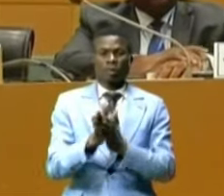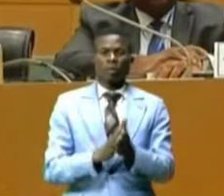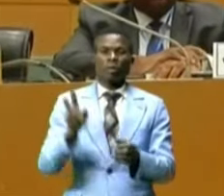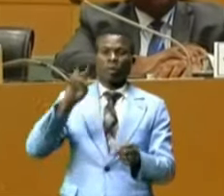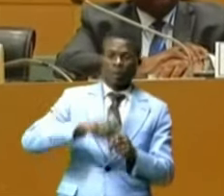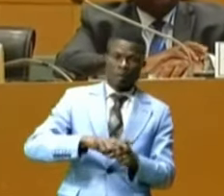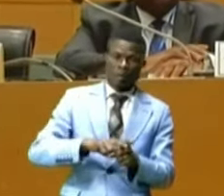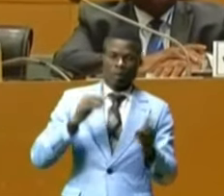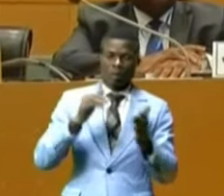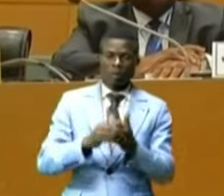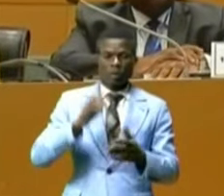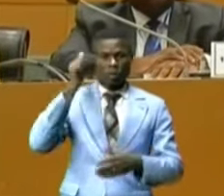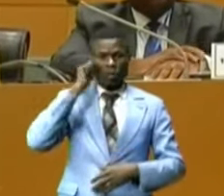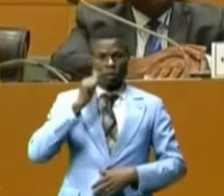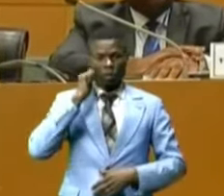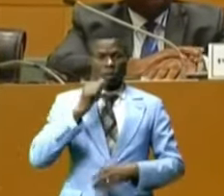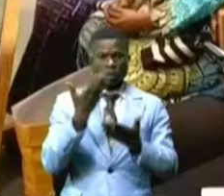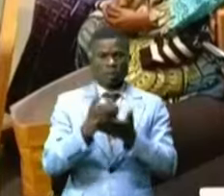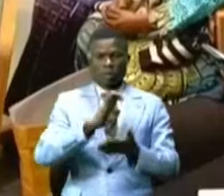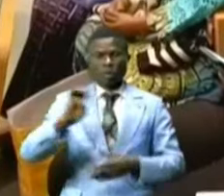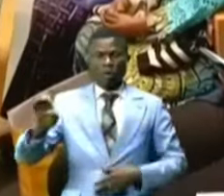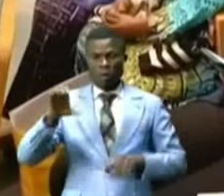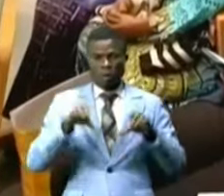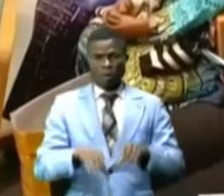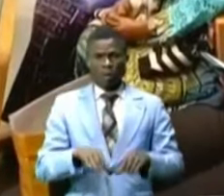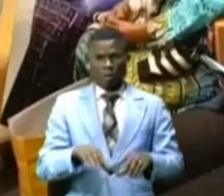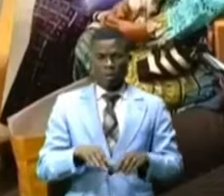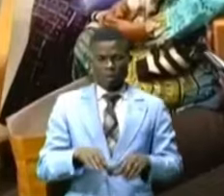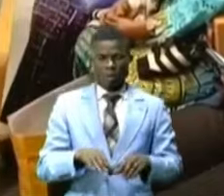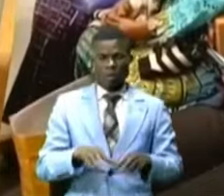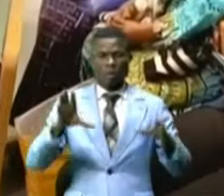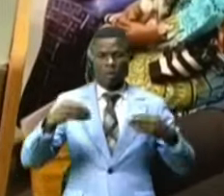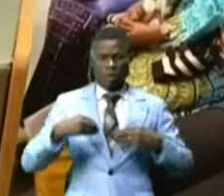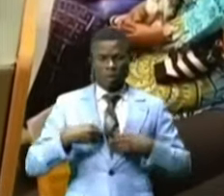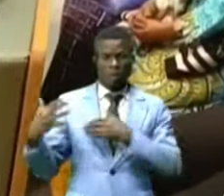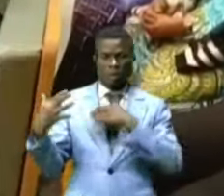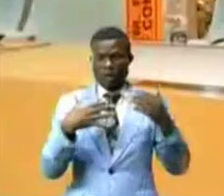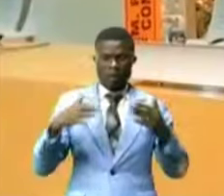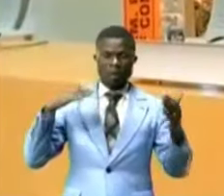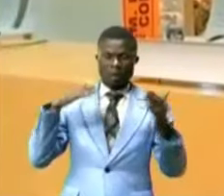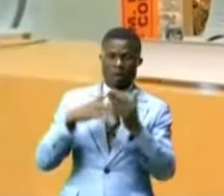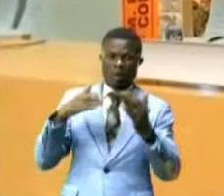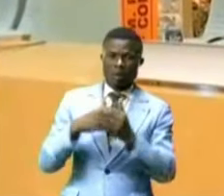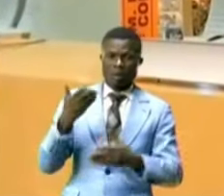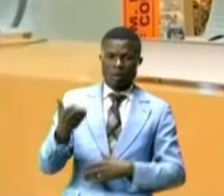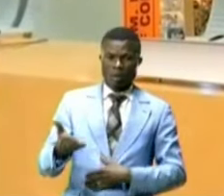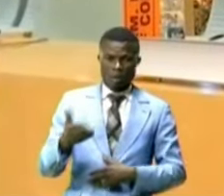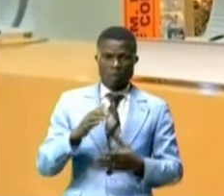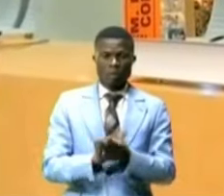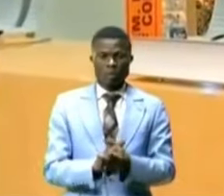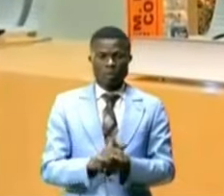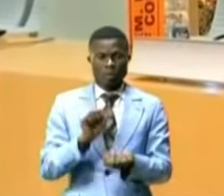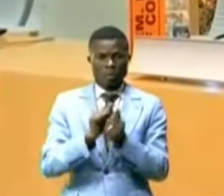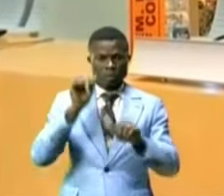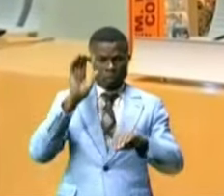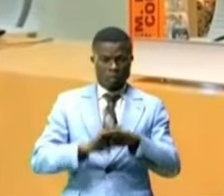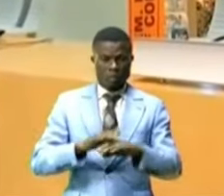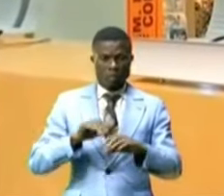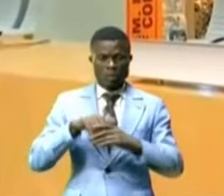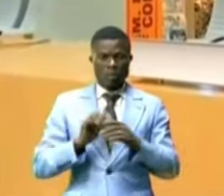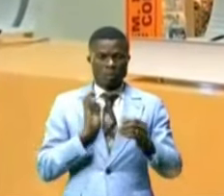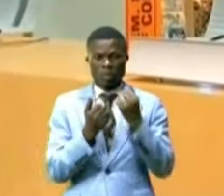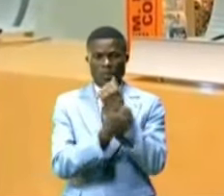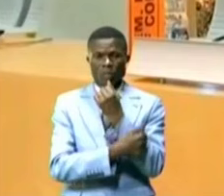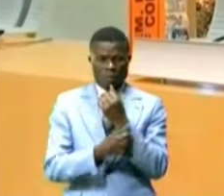violences basées sur le genre dans l'est du pays, en proie à une guerre d'agression. Ce qui se passe dans notre pays,